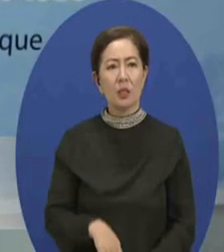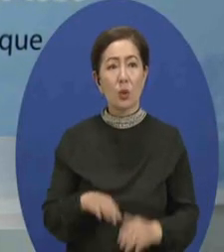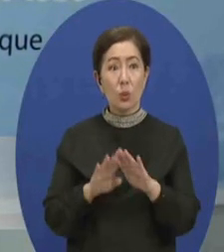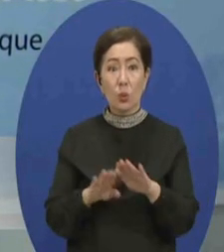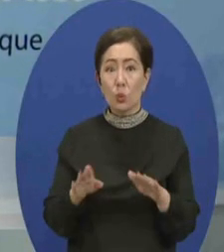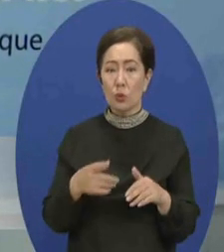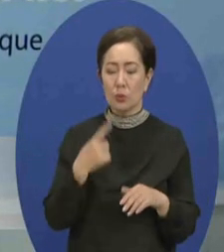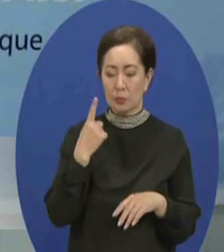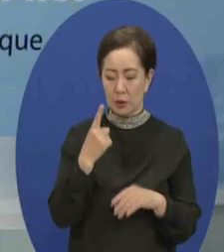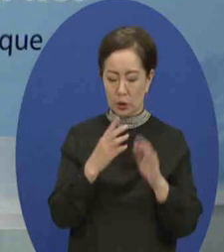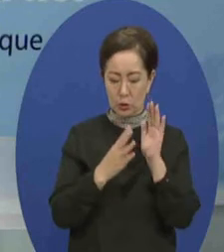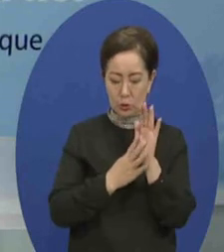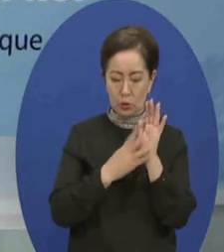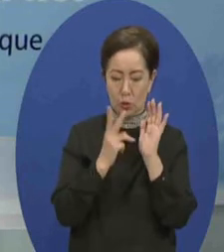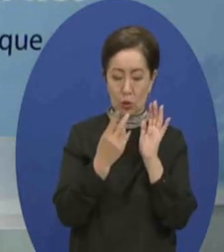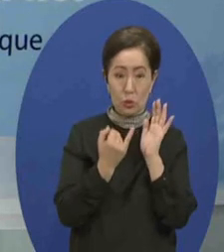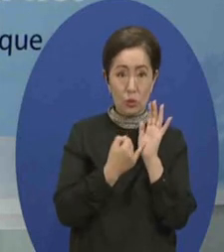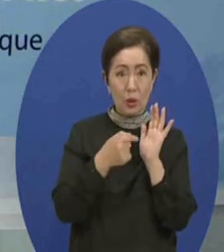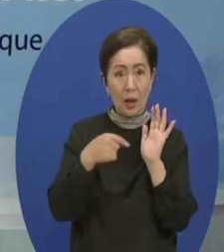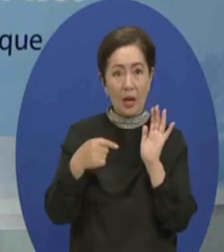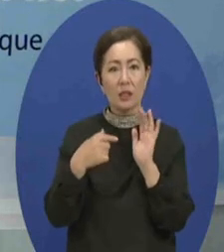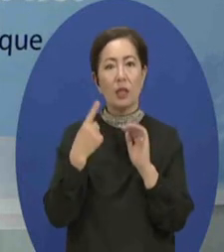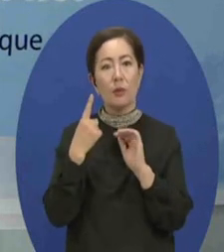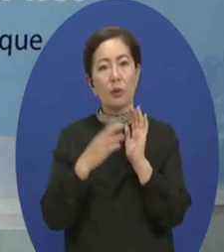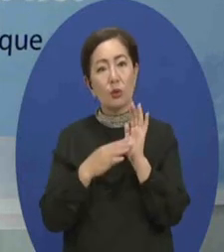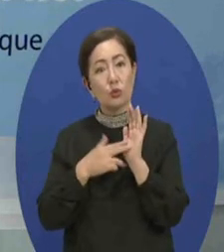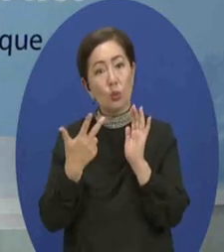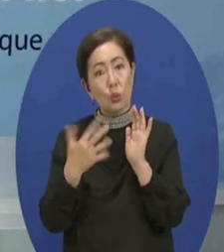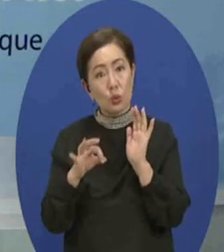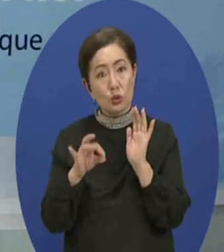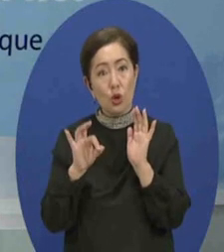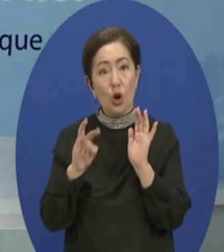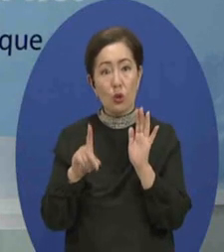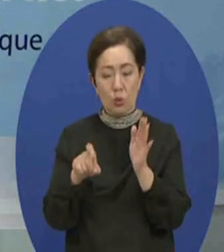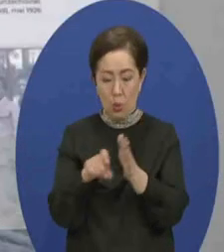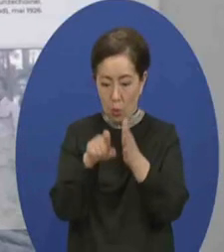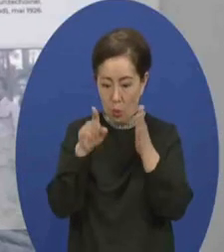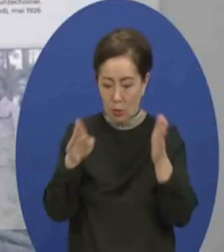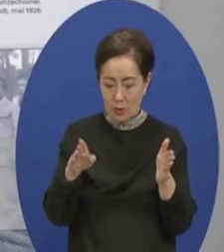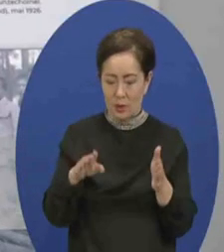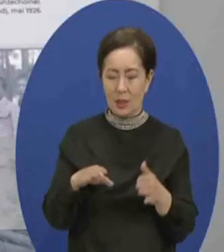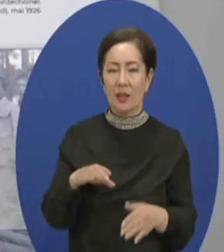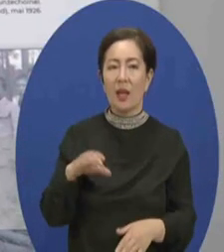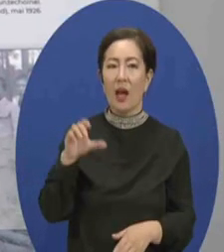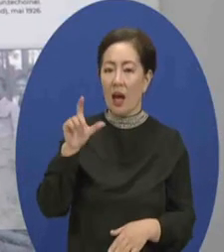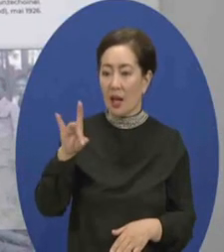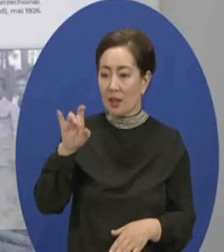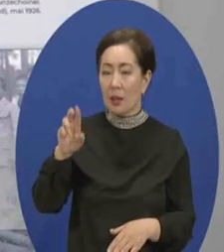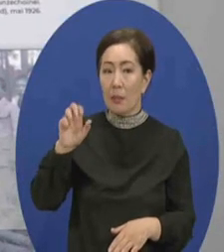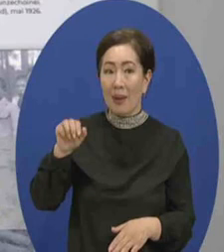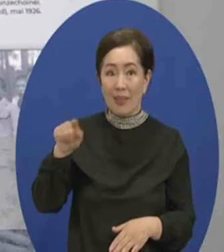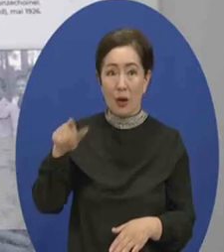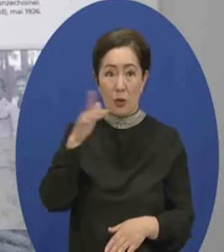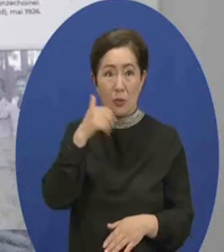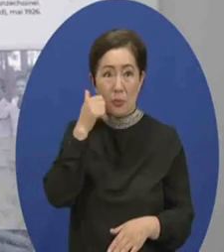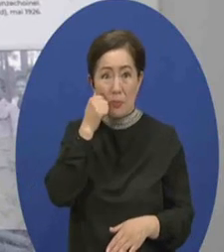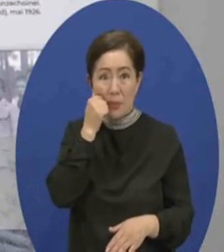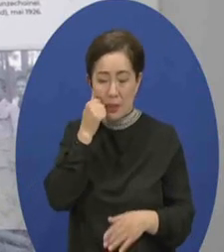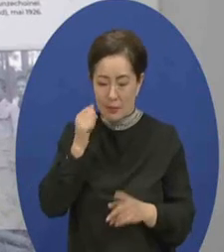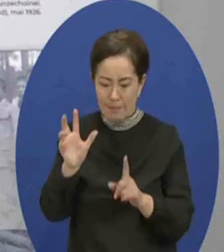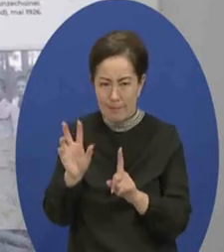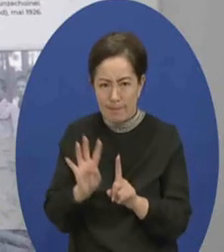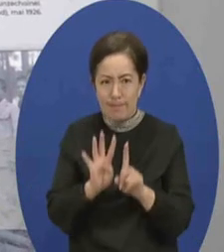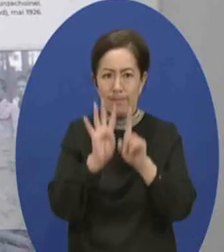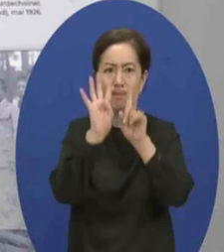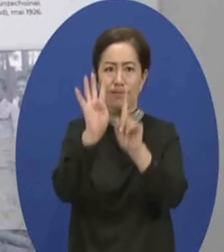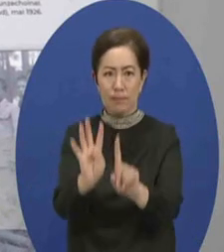Энэ хүүхдүүд бол 1926-аас 1930 оны хооронд ардыг гэгэрүүлэх яамны сайд Эрдэнэ Батхааны өөрийн биеэр Парист хүргэж